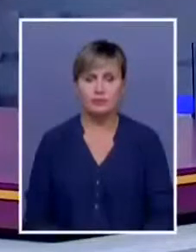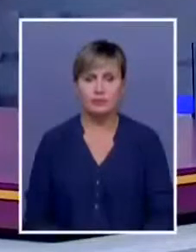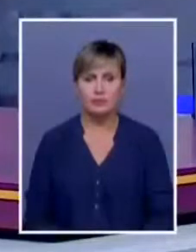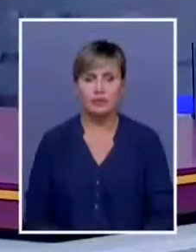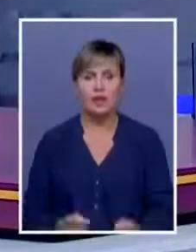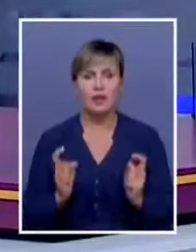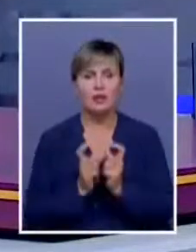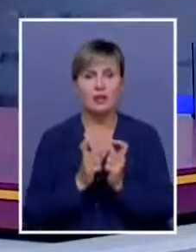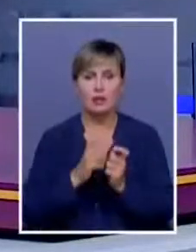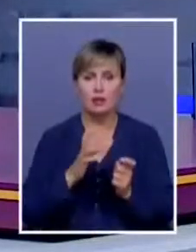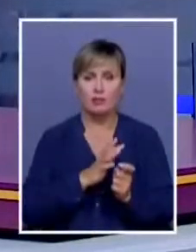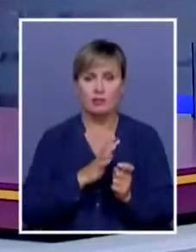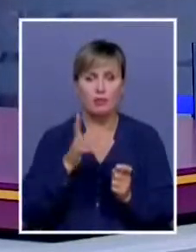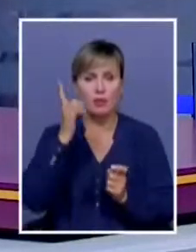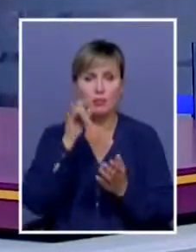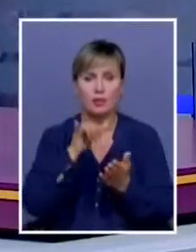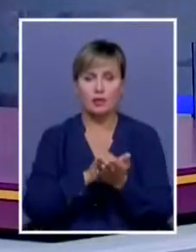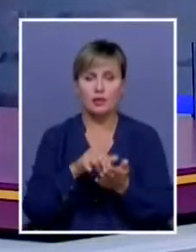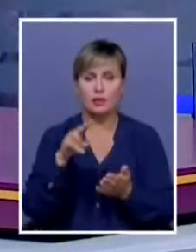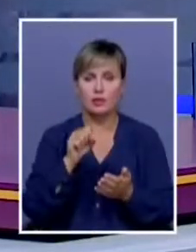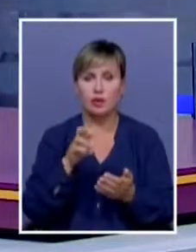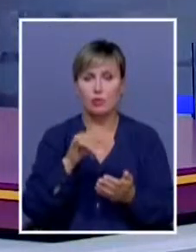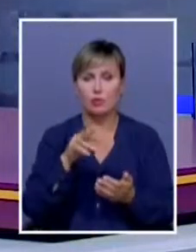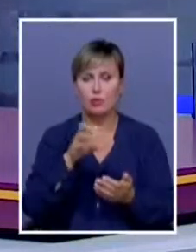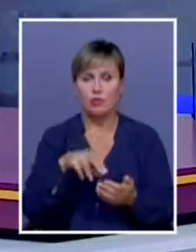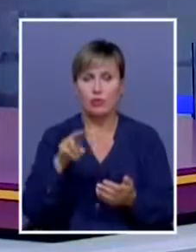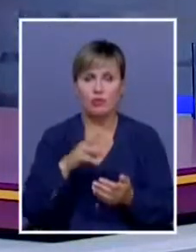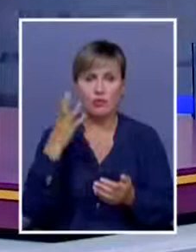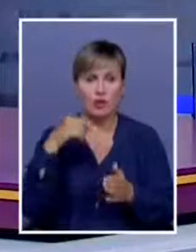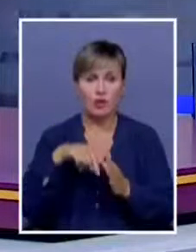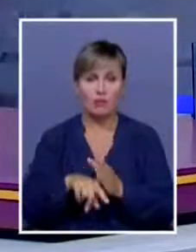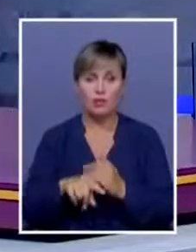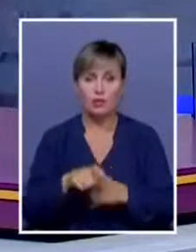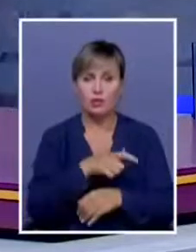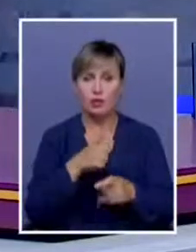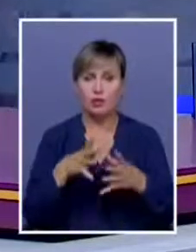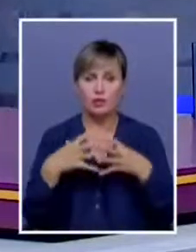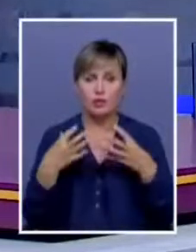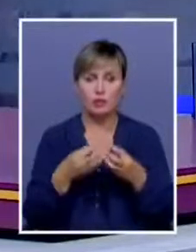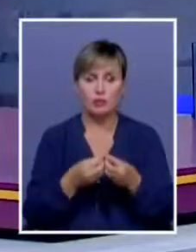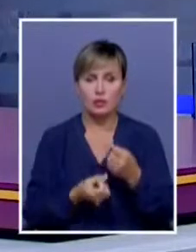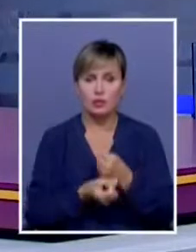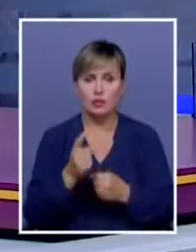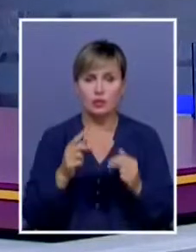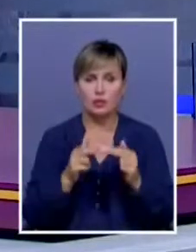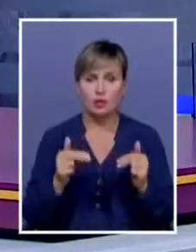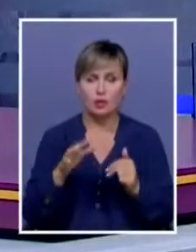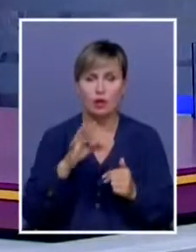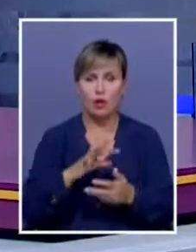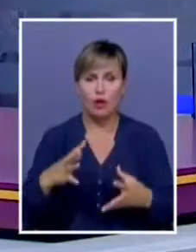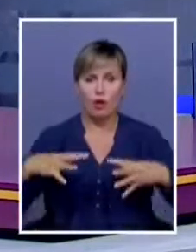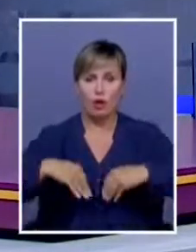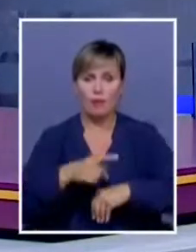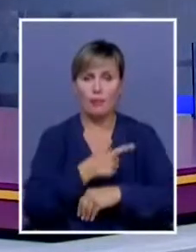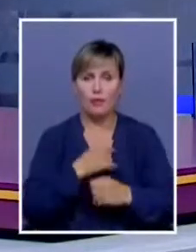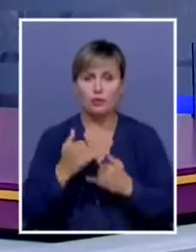Очередной скандал вокруг мобильного приложения «Дому-мед» разгорается в Алматы. Члены одной семьи обнаружили записи о целом комплексе